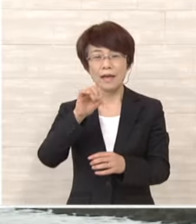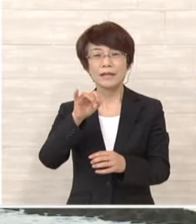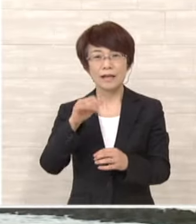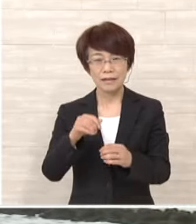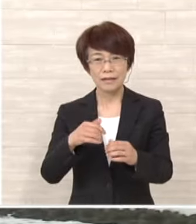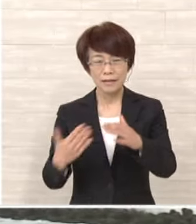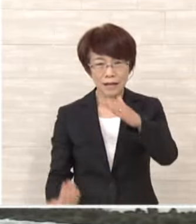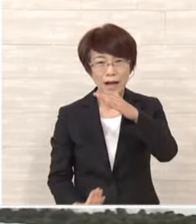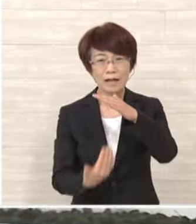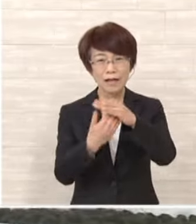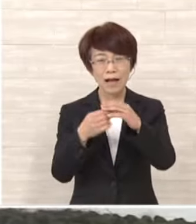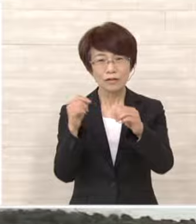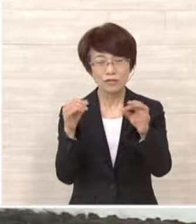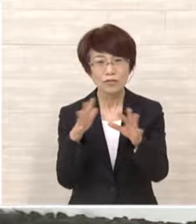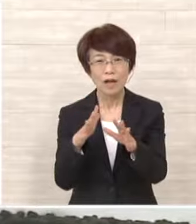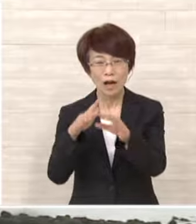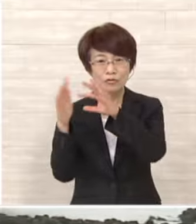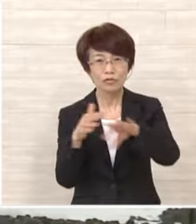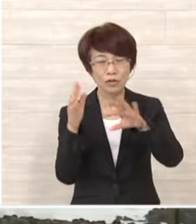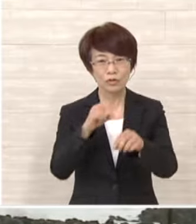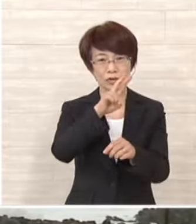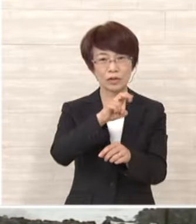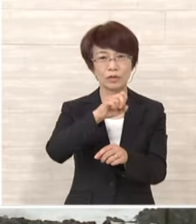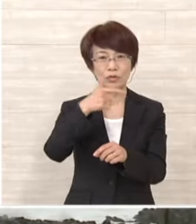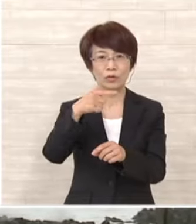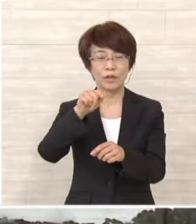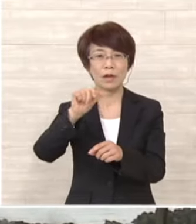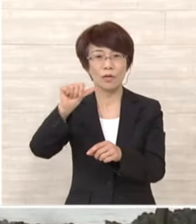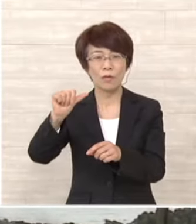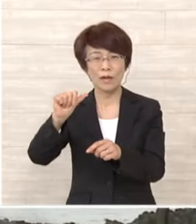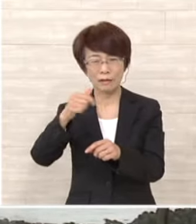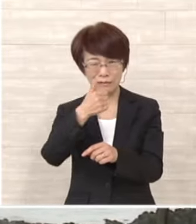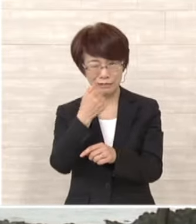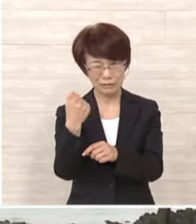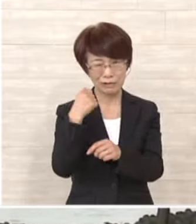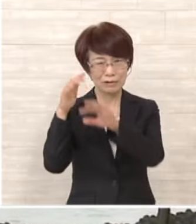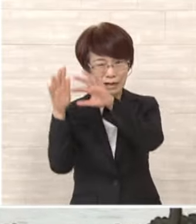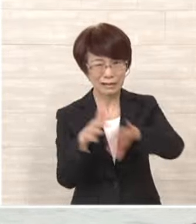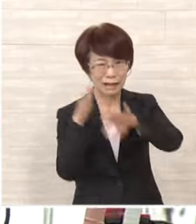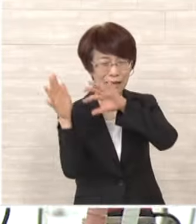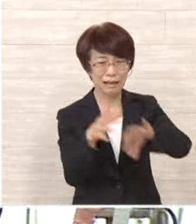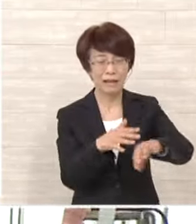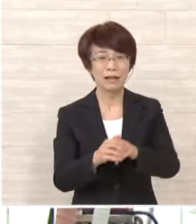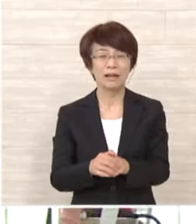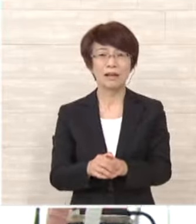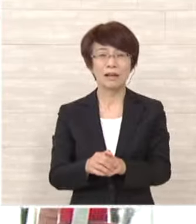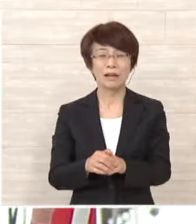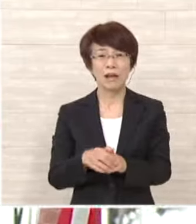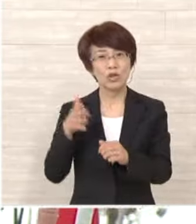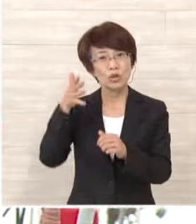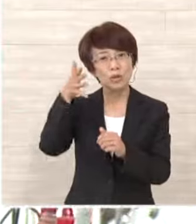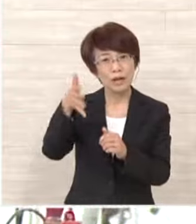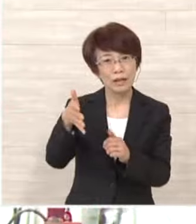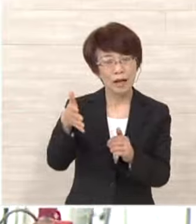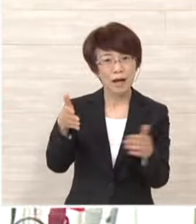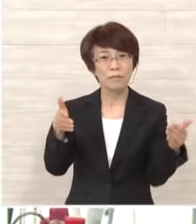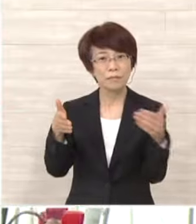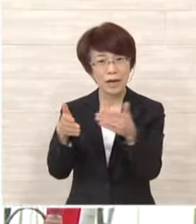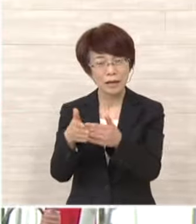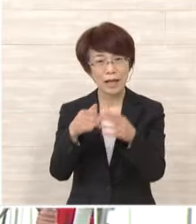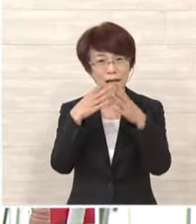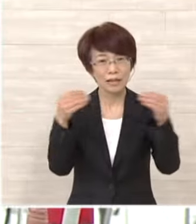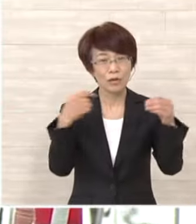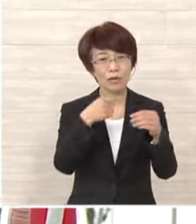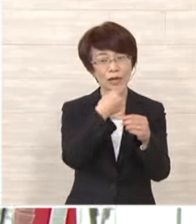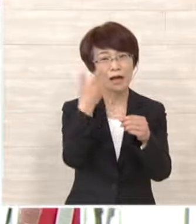江差市では最大瞬間風速 26.5 メートルを観測するなど強い風が吹いています。夕方に